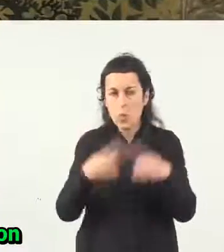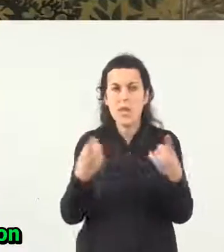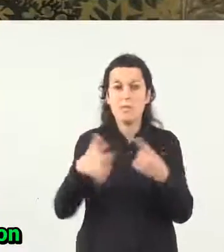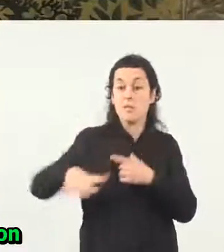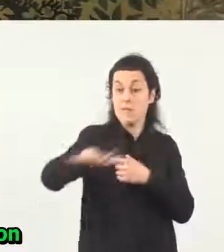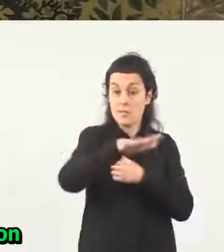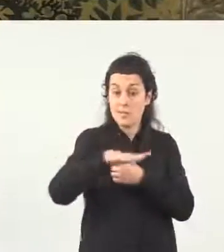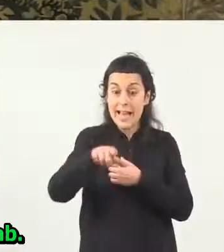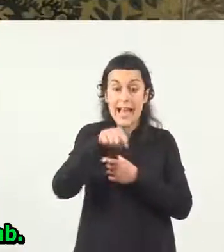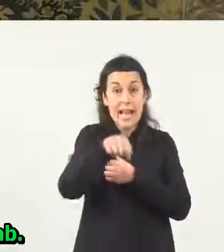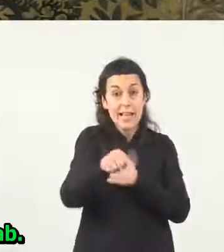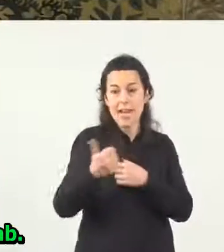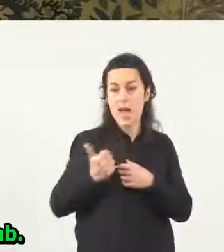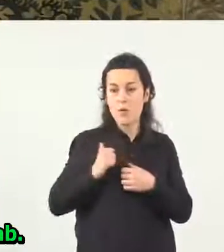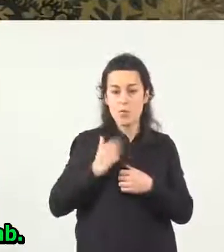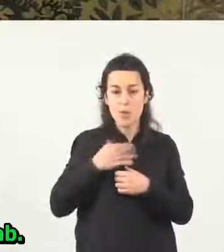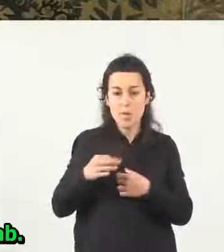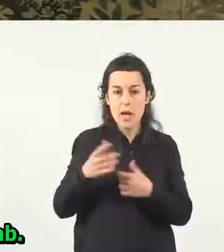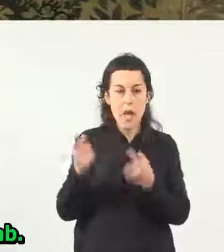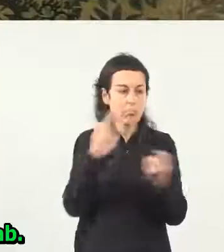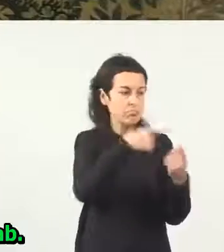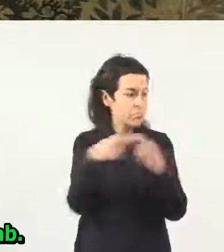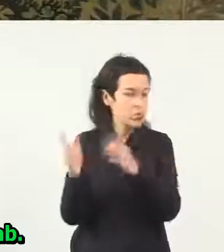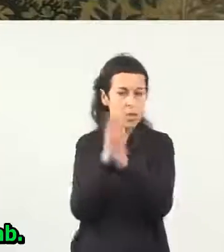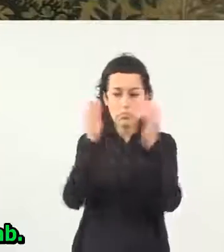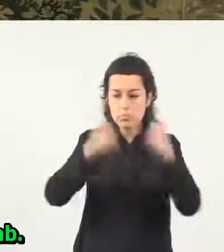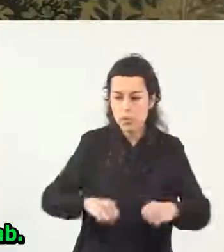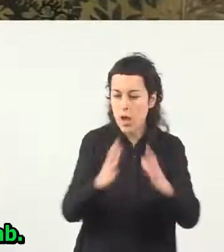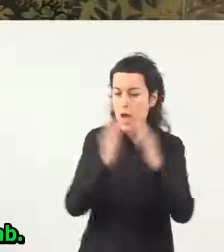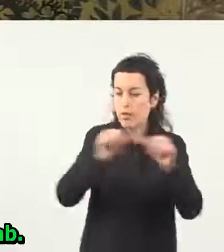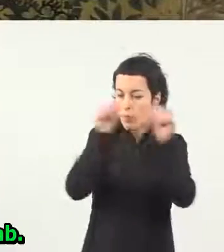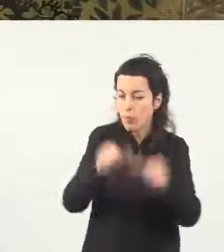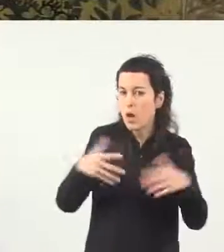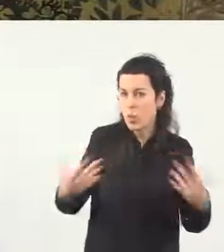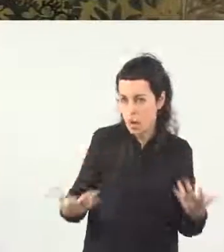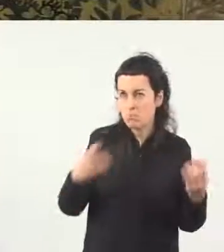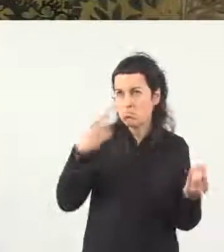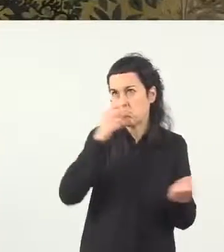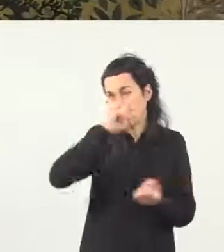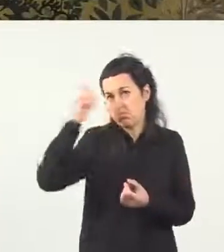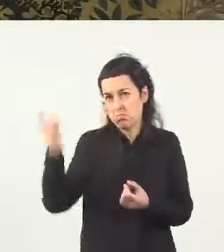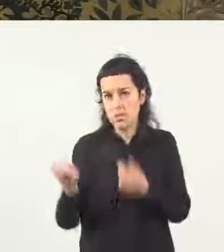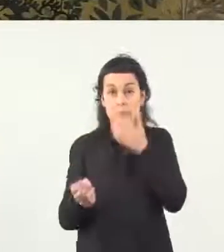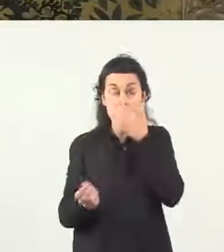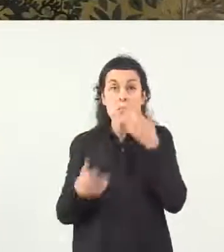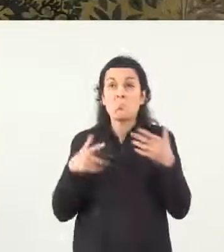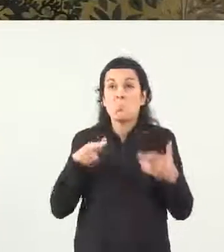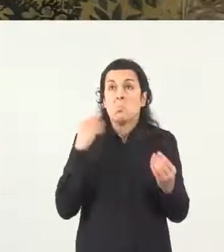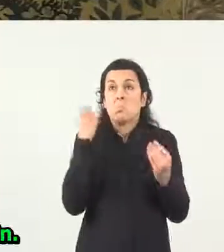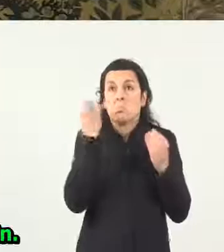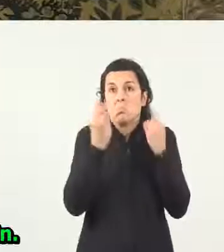daiteke leku bat, non gauzak adostu behar diren, pentsatu behar da nola adostu, eta bar, ezta? Osea, zentzu horretan nik uste